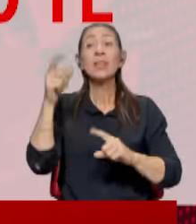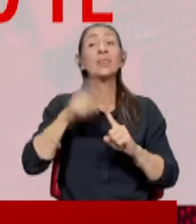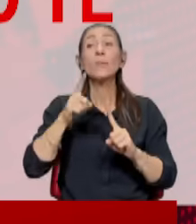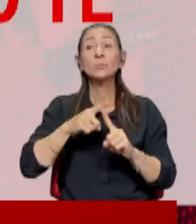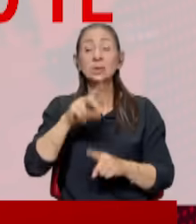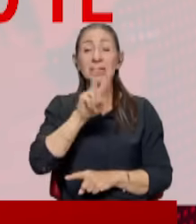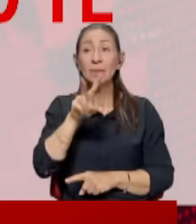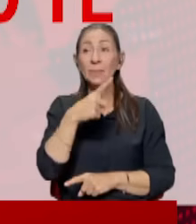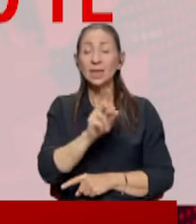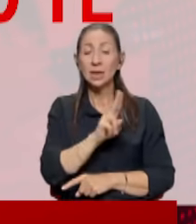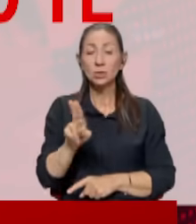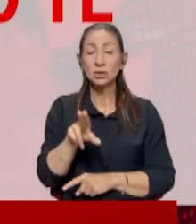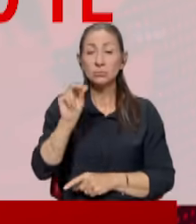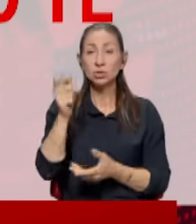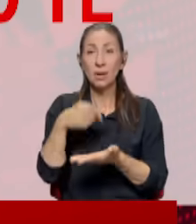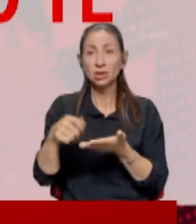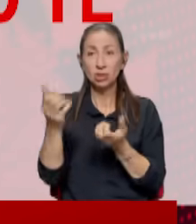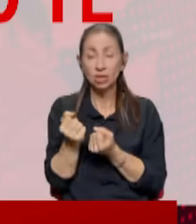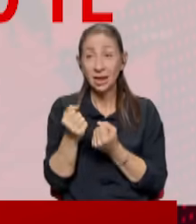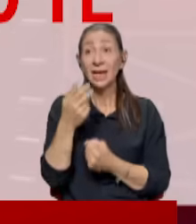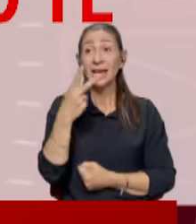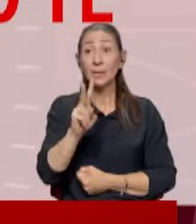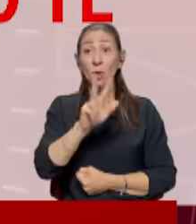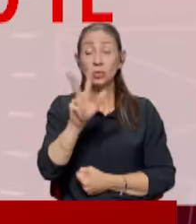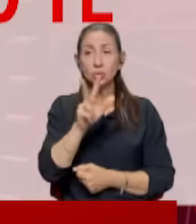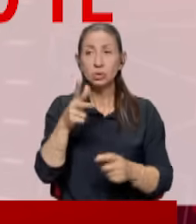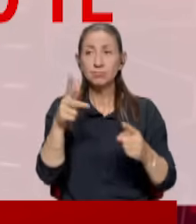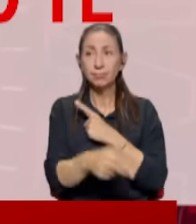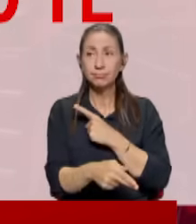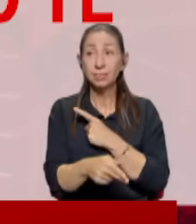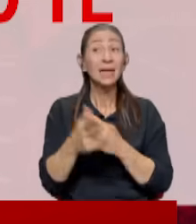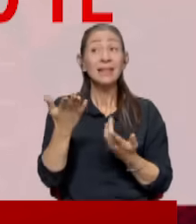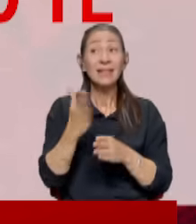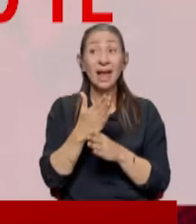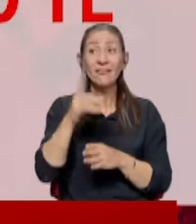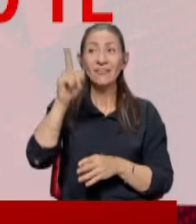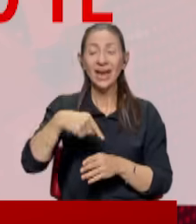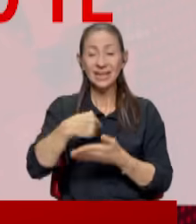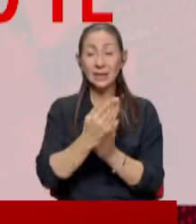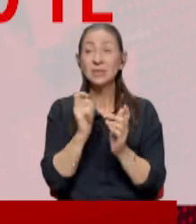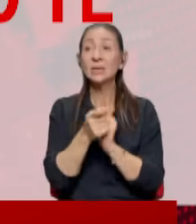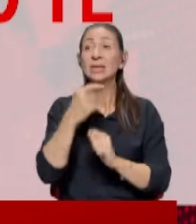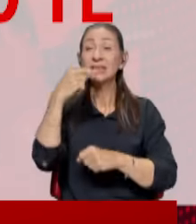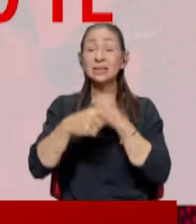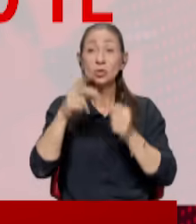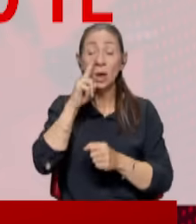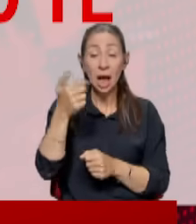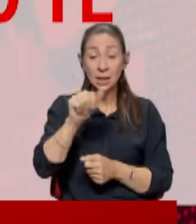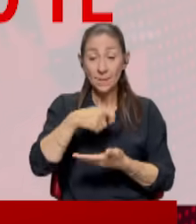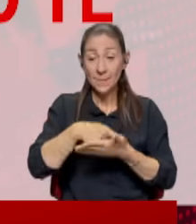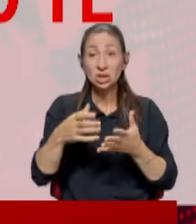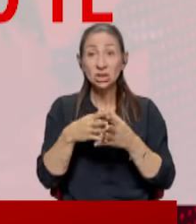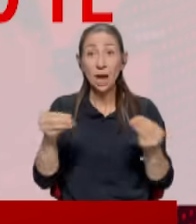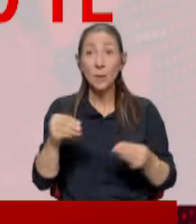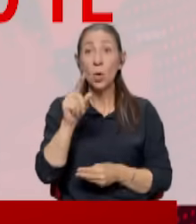Temmuz'da 20.770 lira alacak. 2030 lira kesinti olacak. Vergi dilimi değişmese bile yıl sonuna kadar 6 aylık maaş